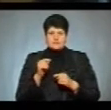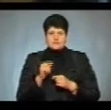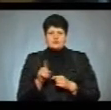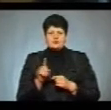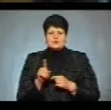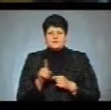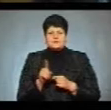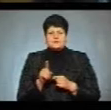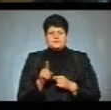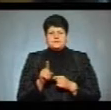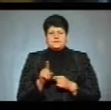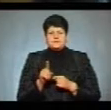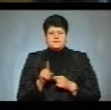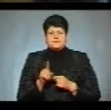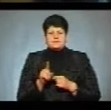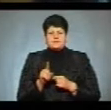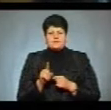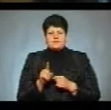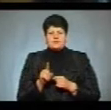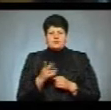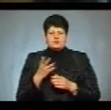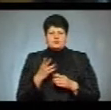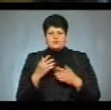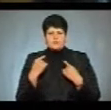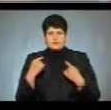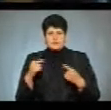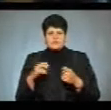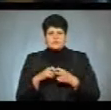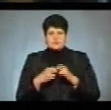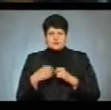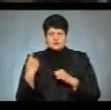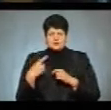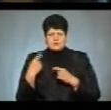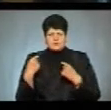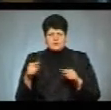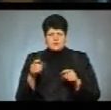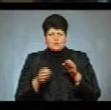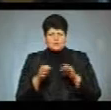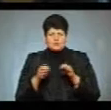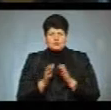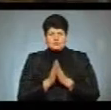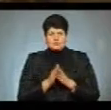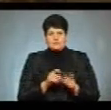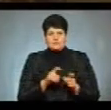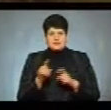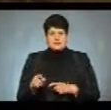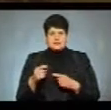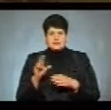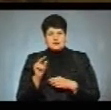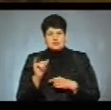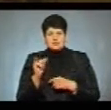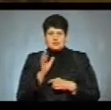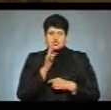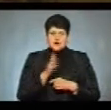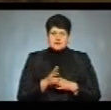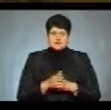провадження також здійснюється у Городичанським районним судом Івано-Франківської області. Прошу судову розгляд перенести іншу дату та час. Не було на суді